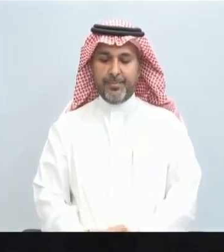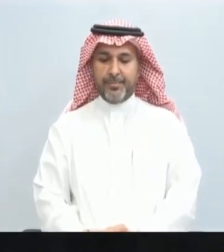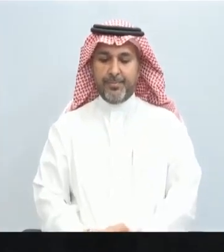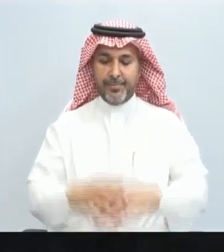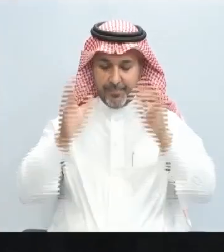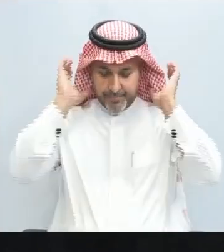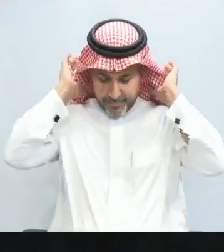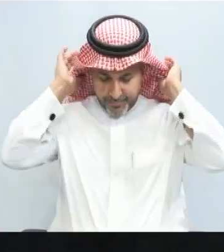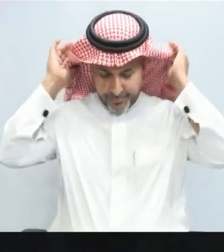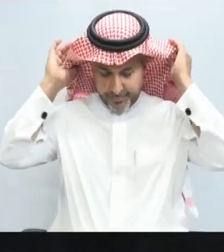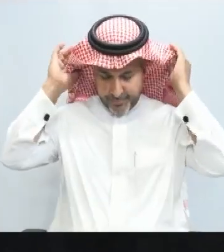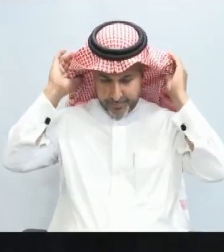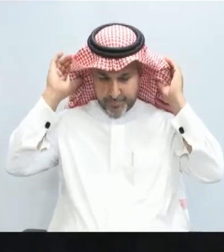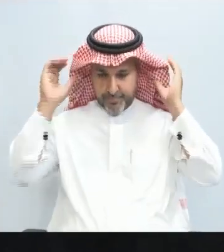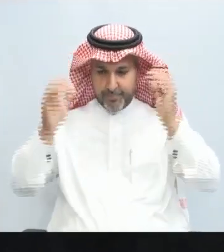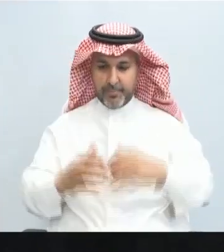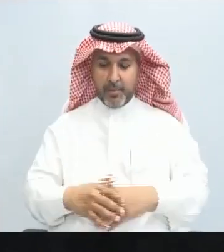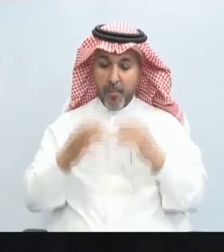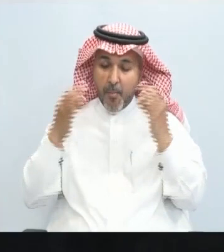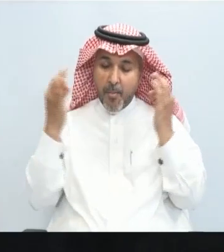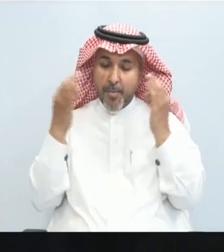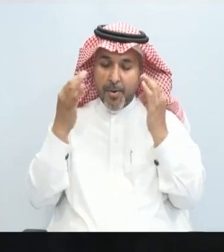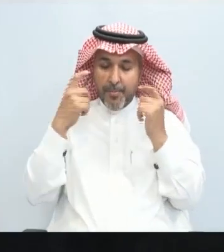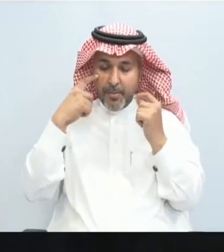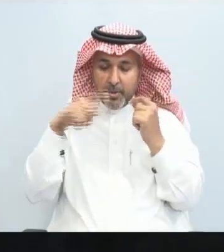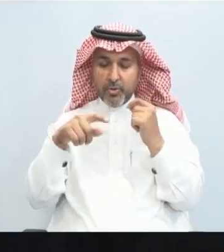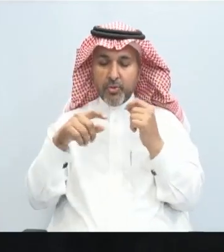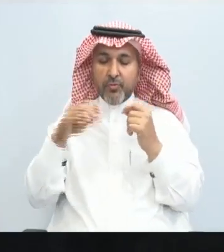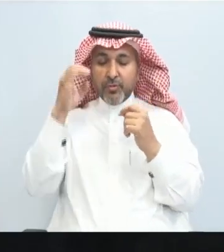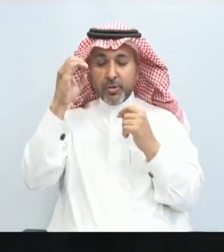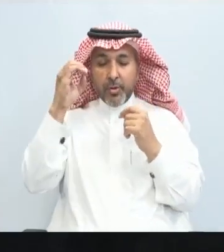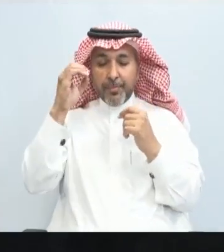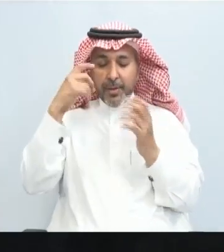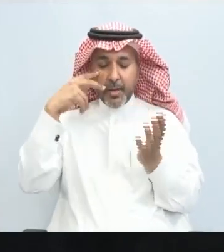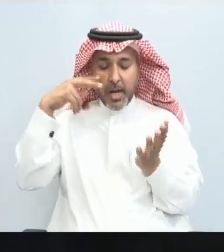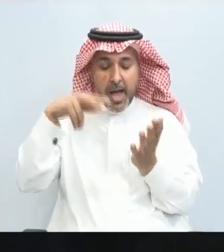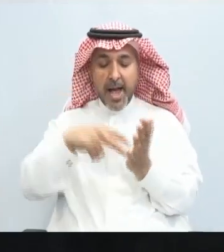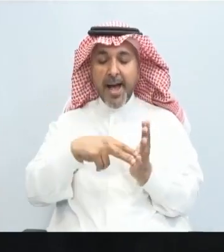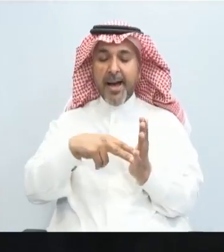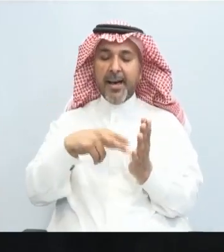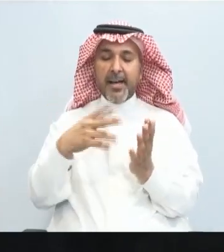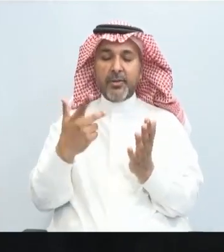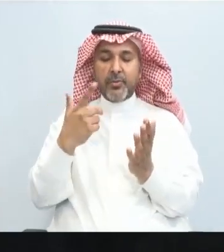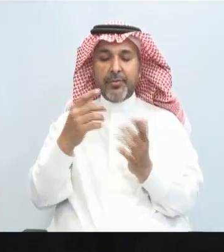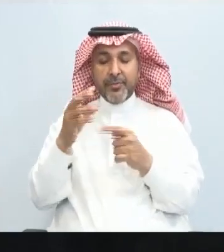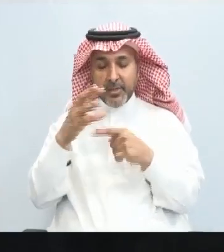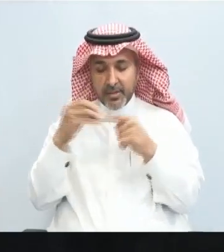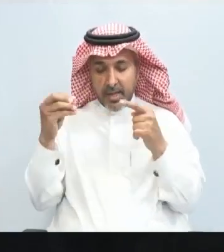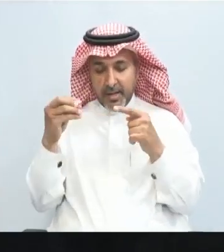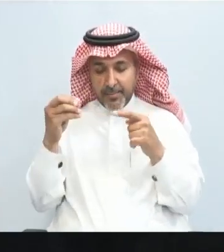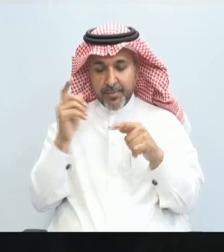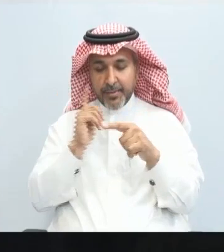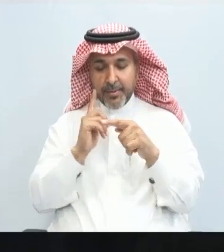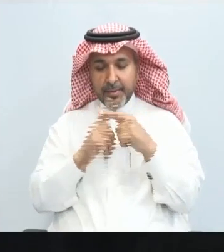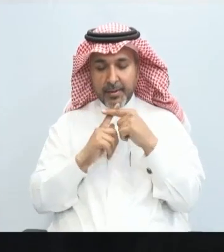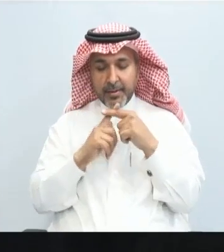تكون المعادله ليس لها حل المهم عندي اني اذا لقيت حل اشيك عليه اتاكد منه هل اللوغاريتم يقبله